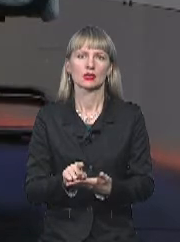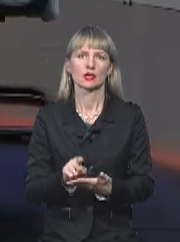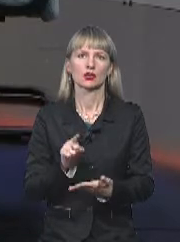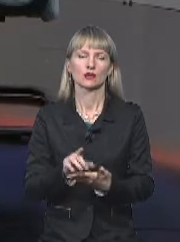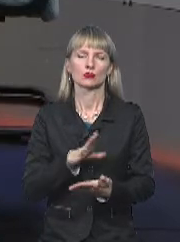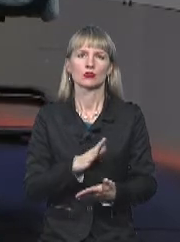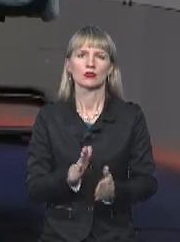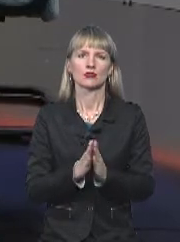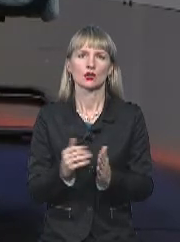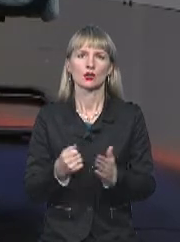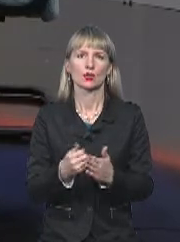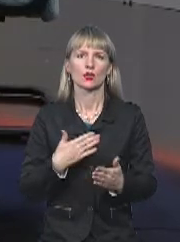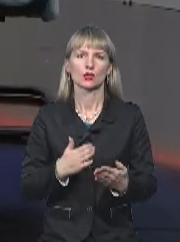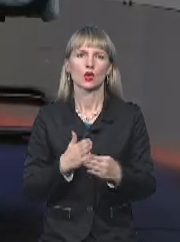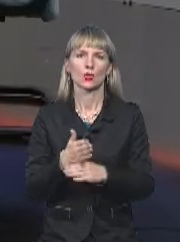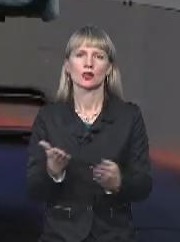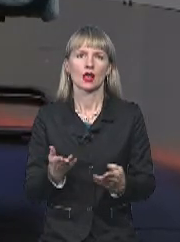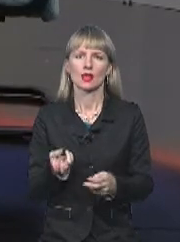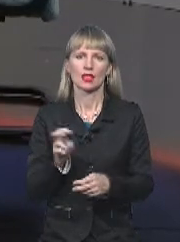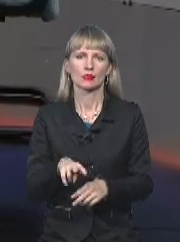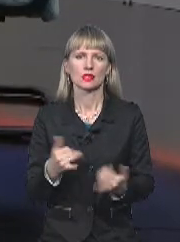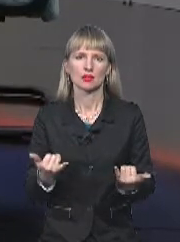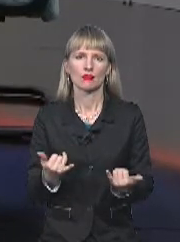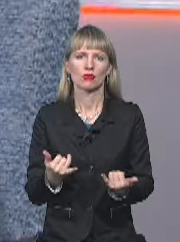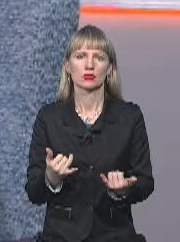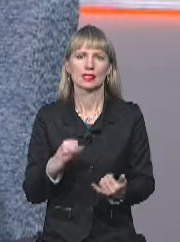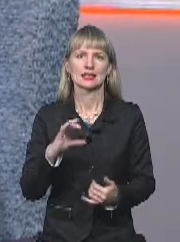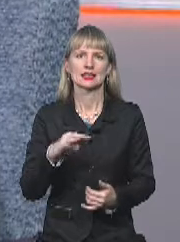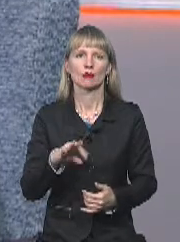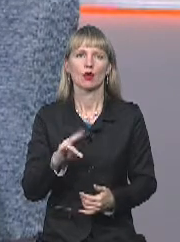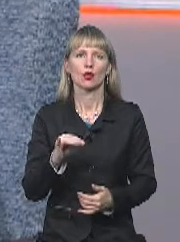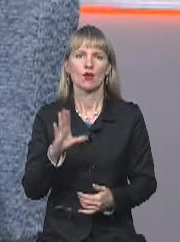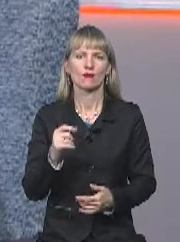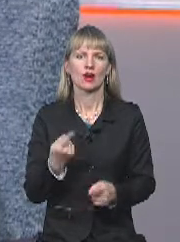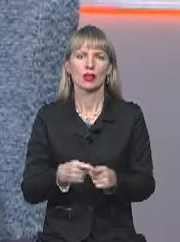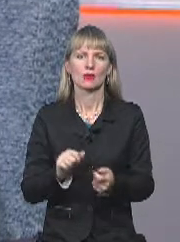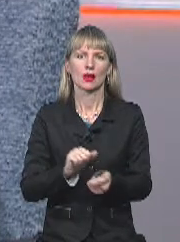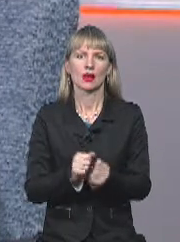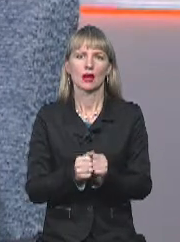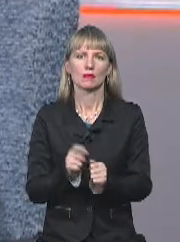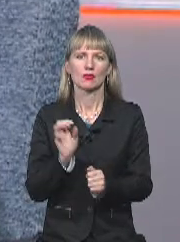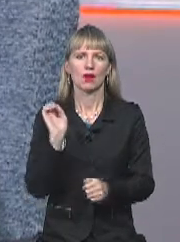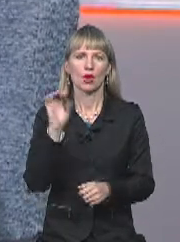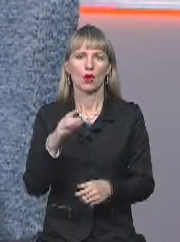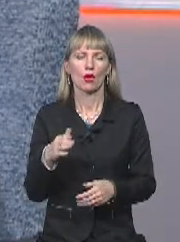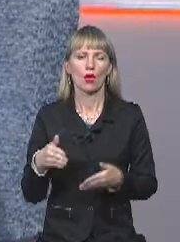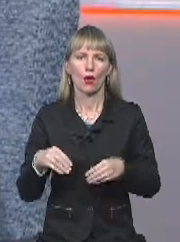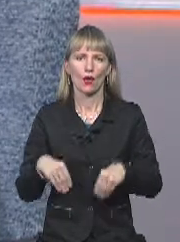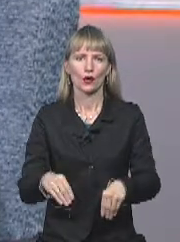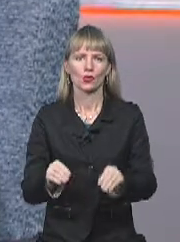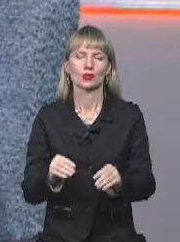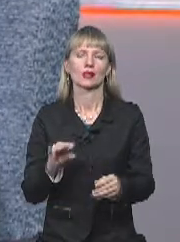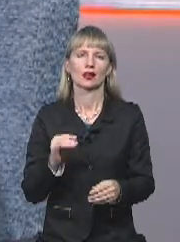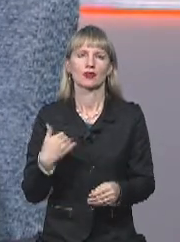звернено до нашої гості, яка сьогодні не прийшла, пані Катерини Симонової, тому що це був камінчик в її город. От, і